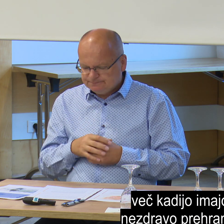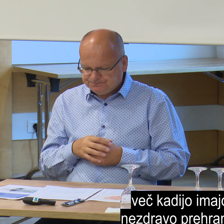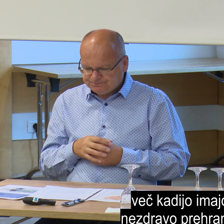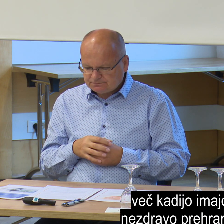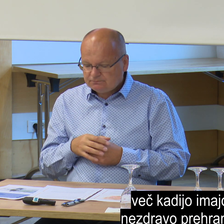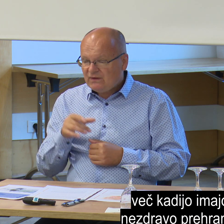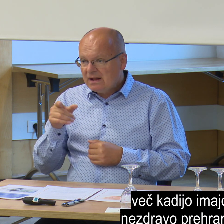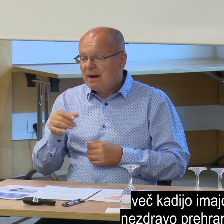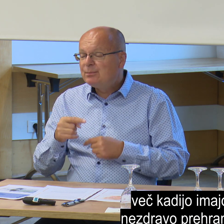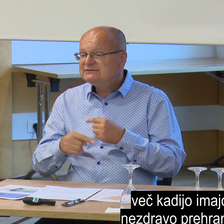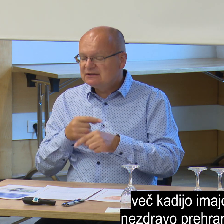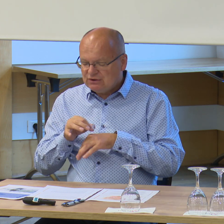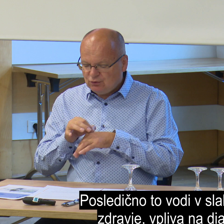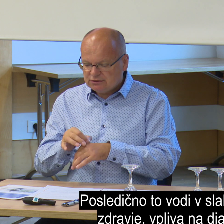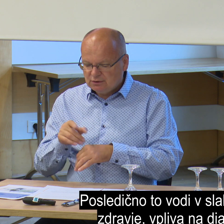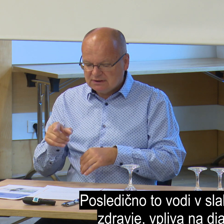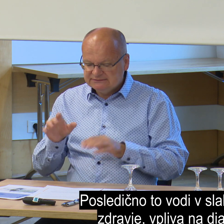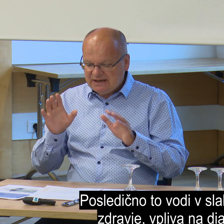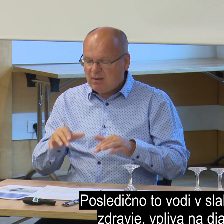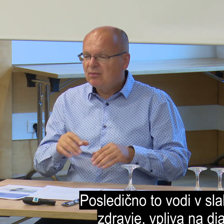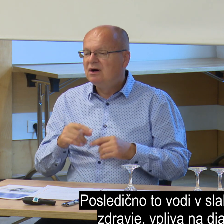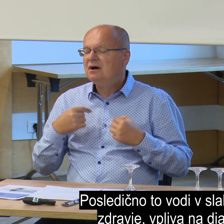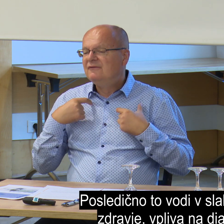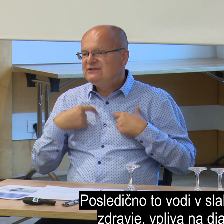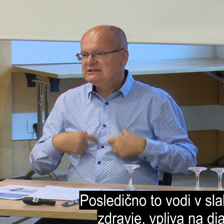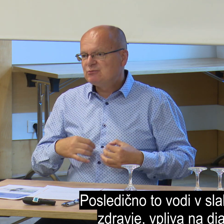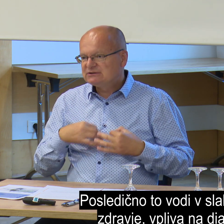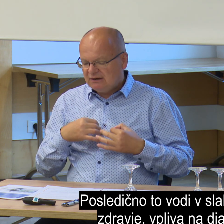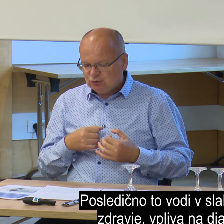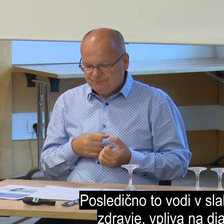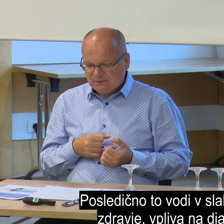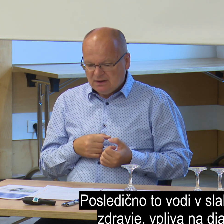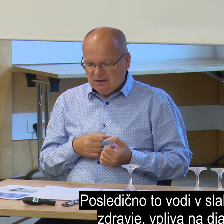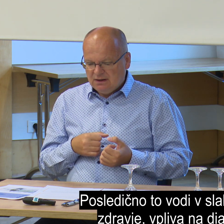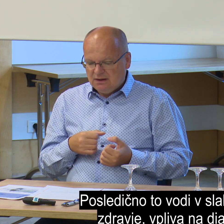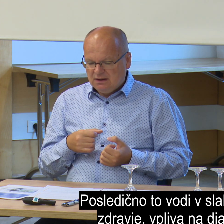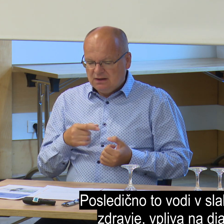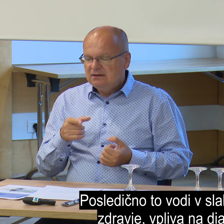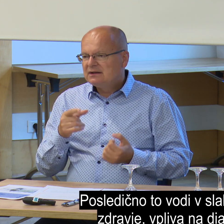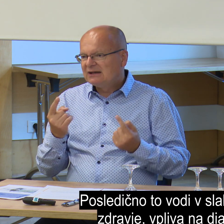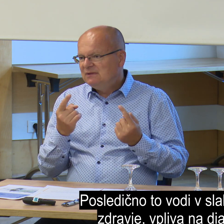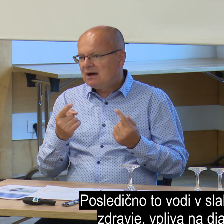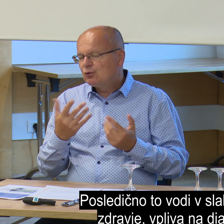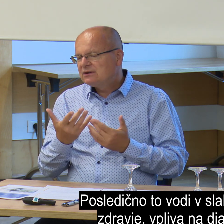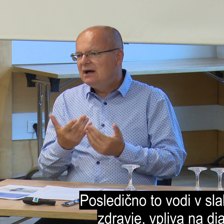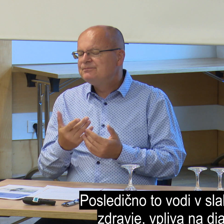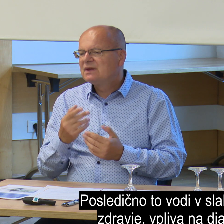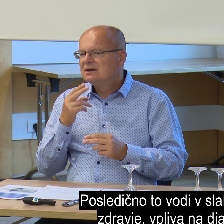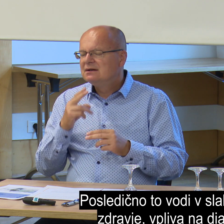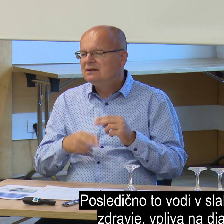kadijo, imajo nezdravo prehrano in potem vse to posledično vodi tudi v slabo telesno zdravje.